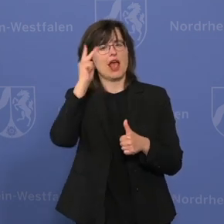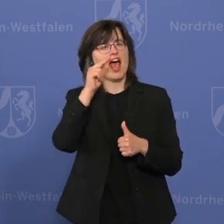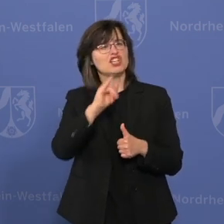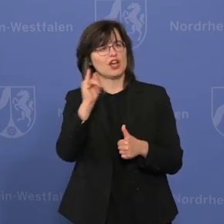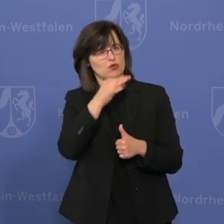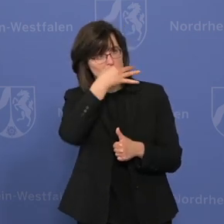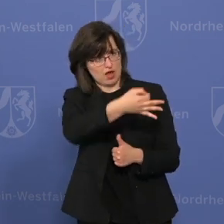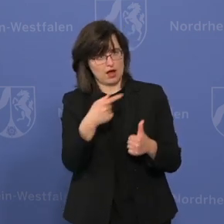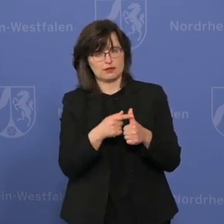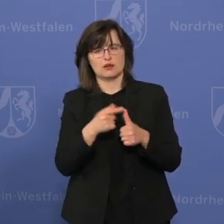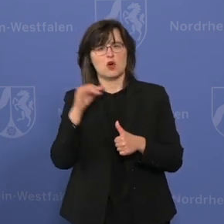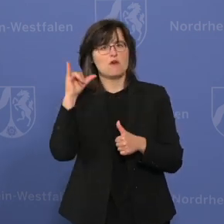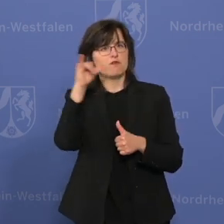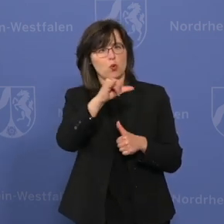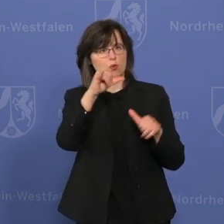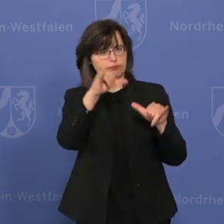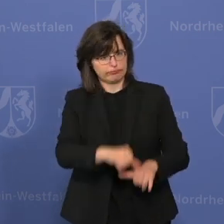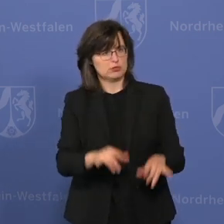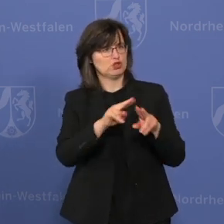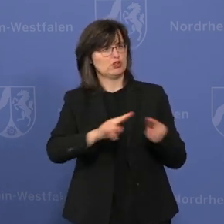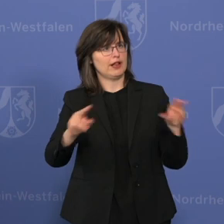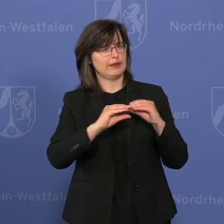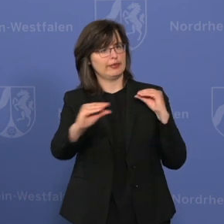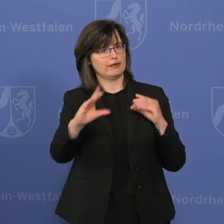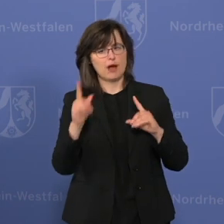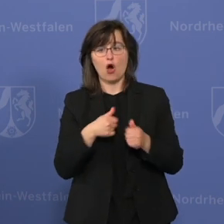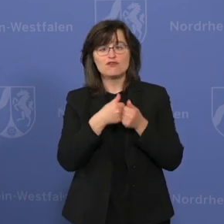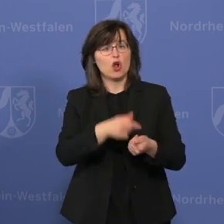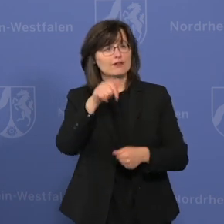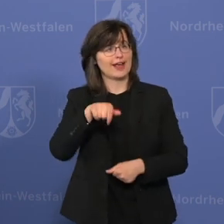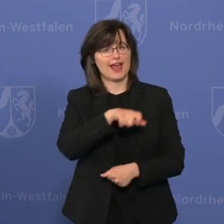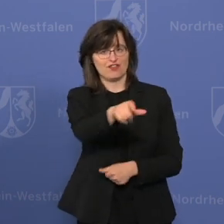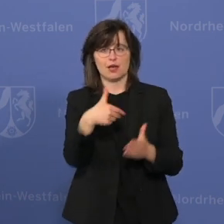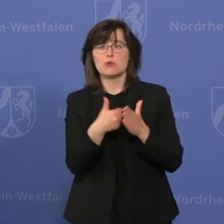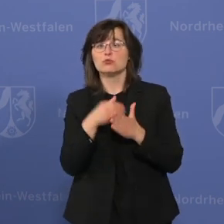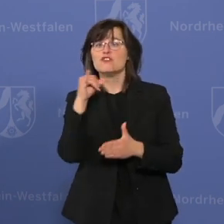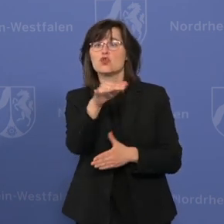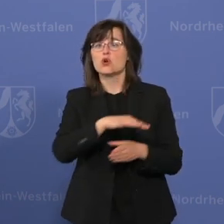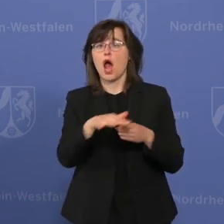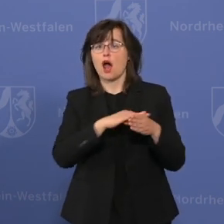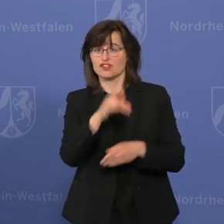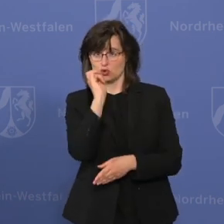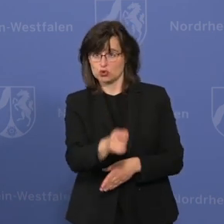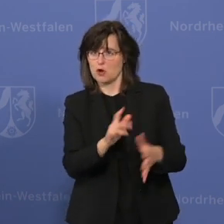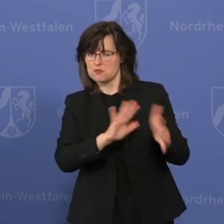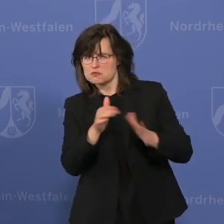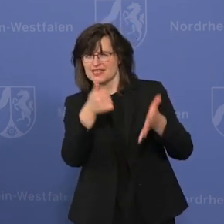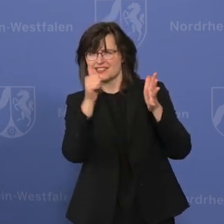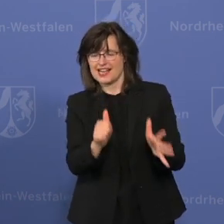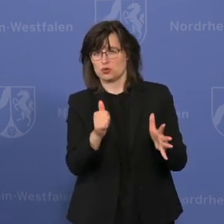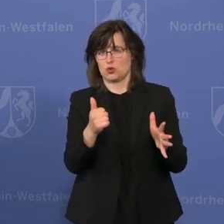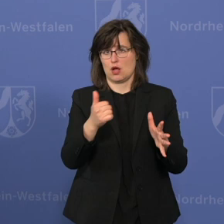des Flugverkehrs hat möglicherweise auch weitreichende Folgen für Nordrhein-Westfalen. Am Flughafen Düsseldorf stehen rund 600 Jobs auf der Kippe, heißt es heute